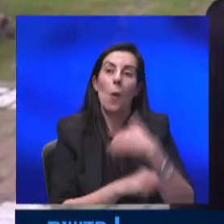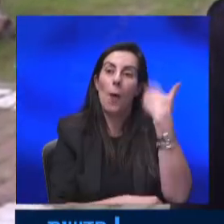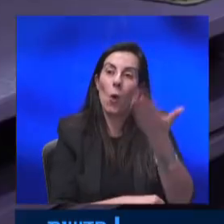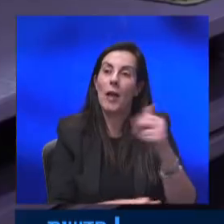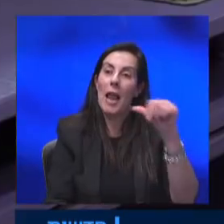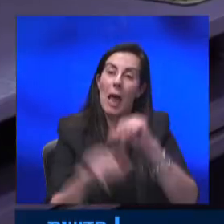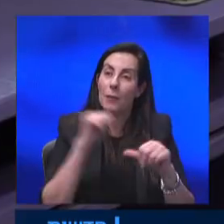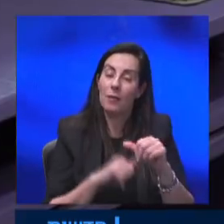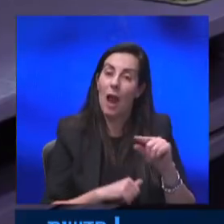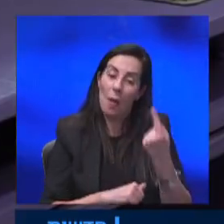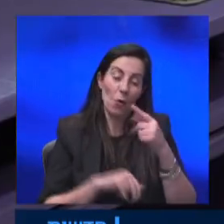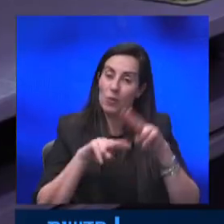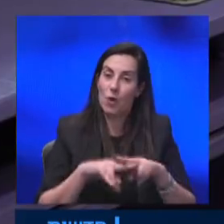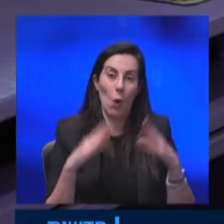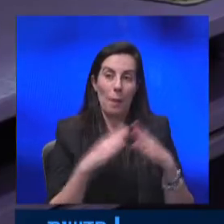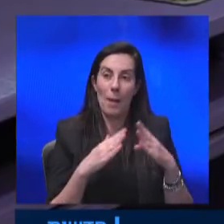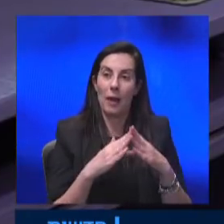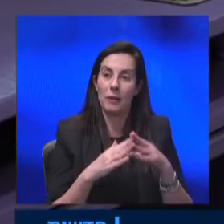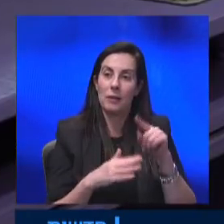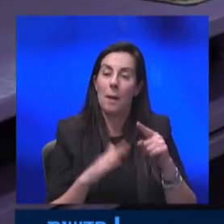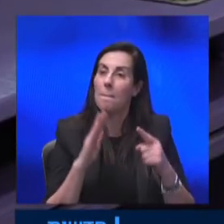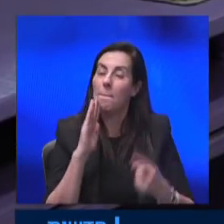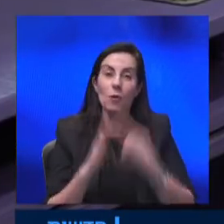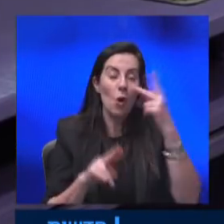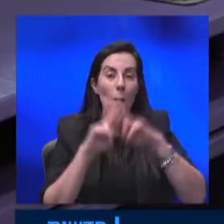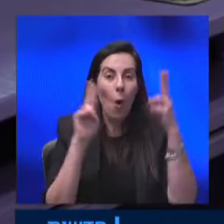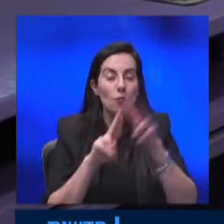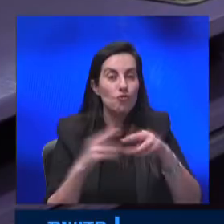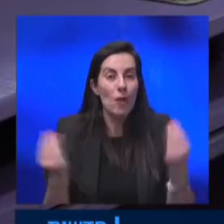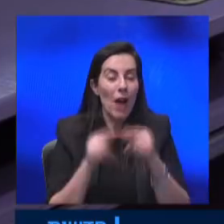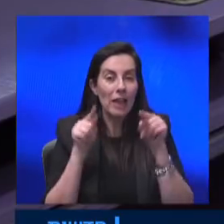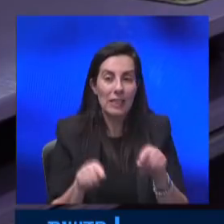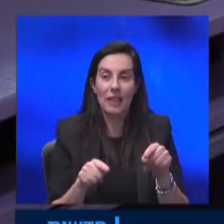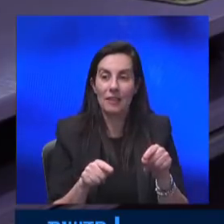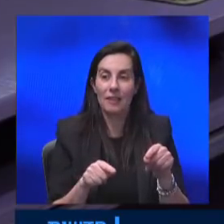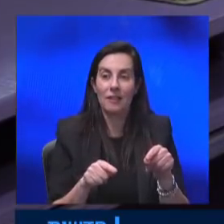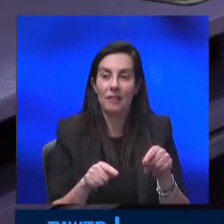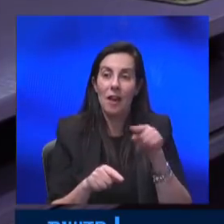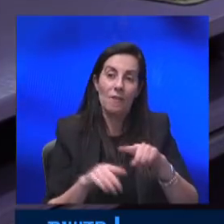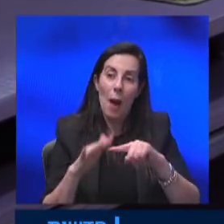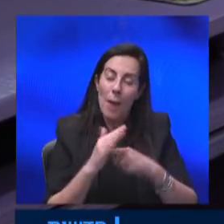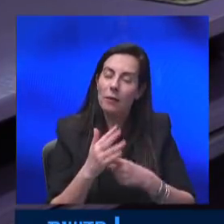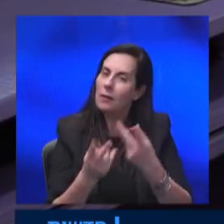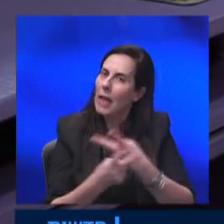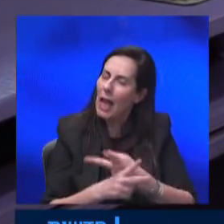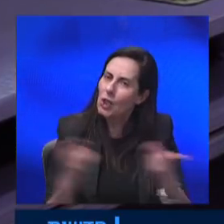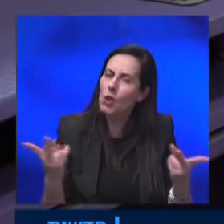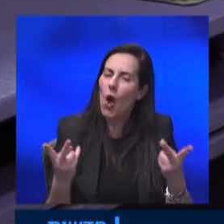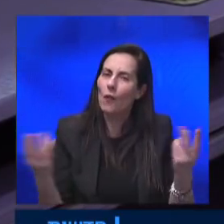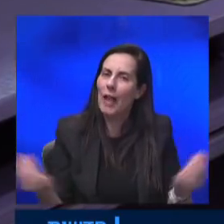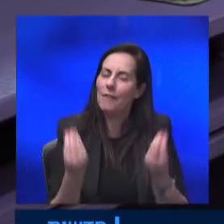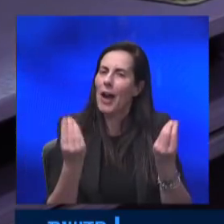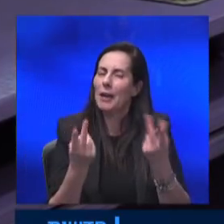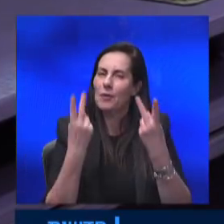שהן בבית. וזה פעם ראשונה בעולם שיש דבר כזה, וכל המטרה זה לחשוף את הילדים ומורים, לא